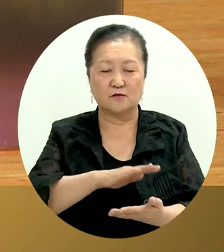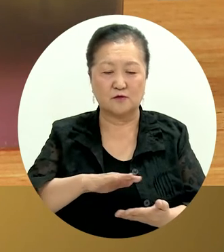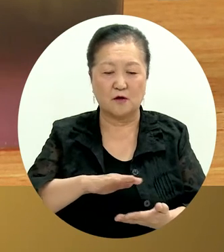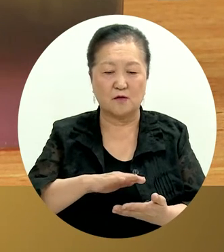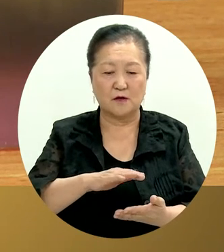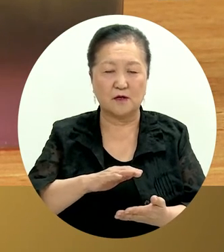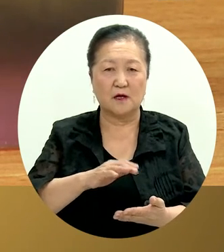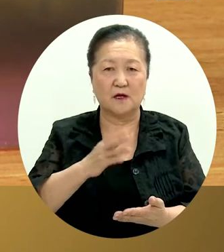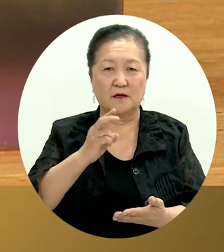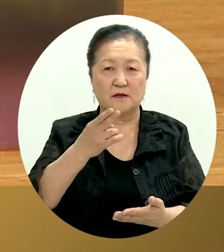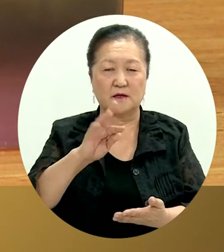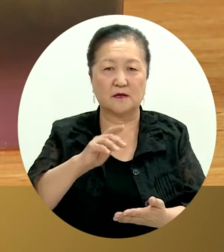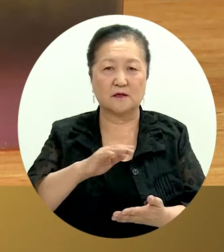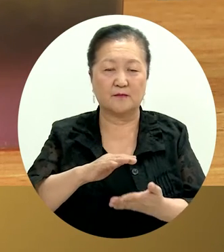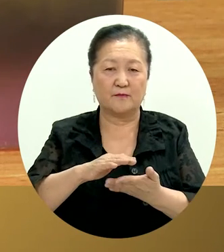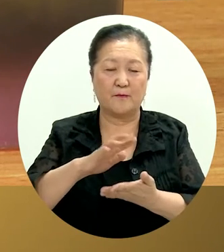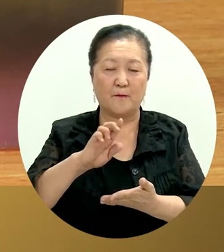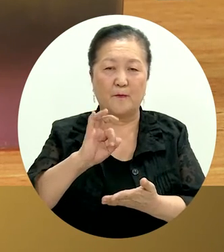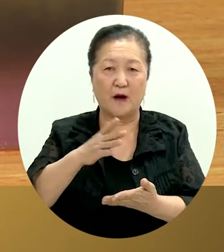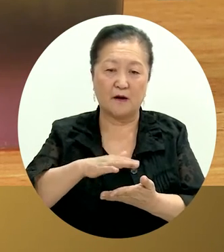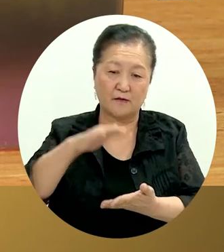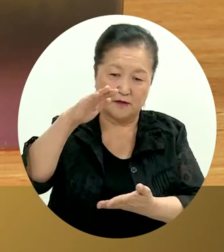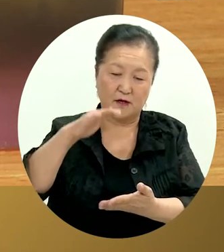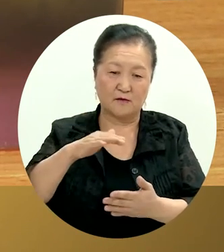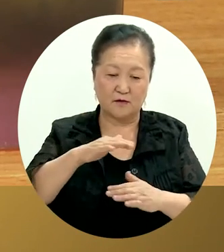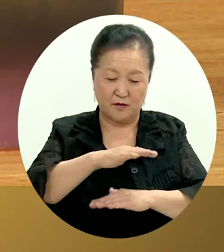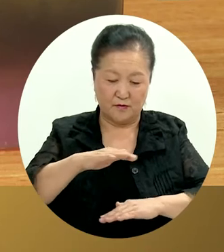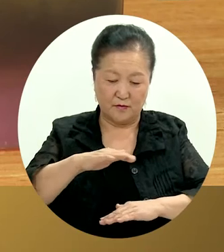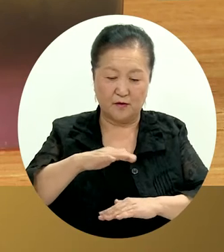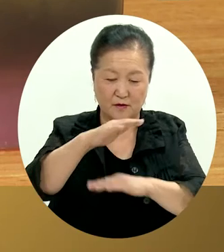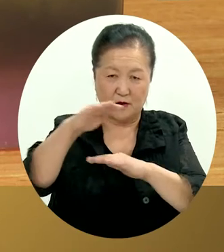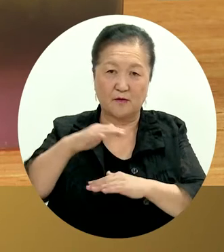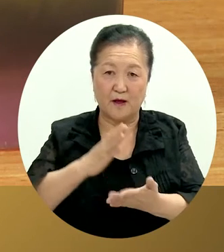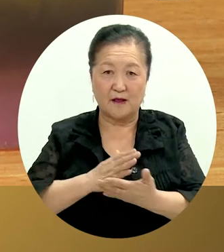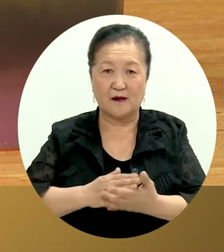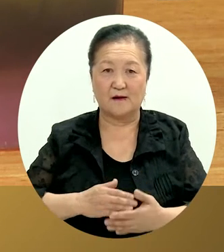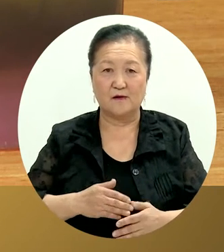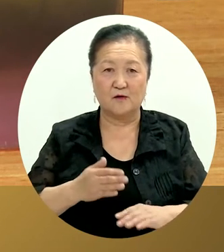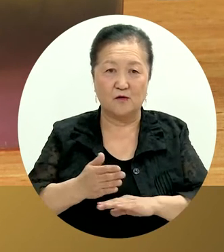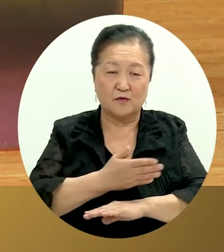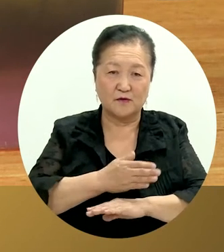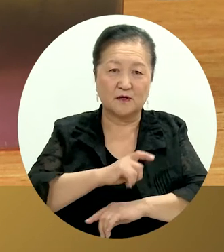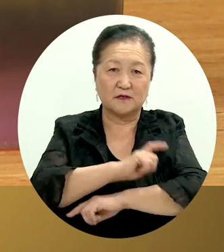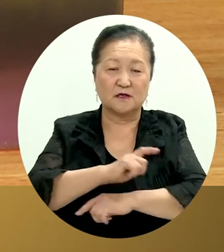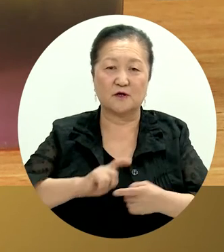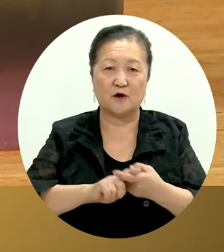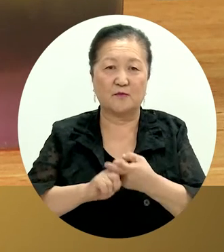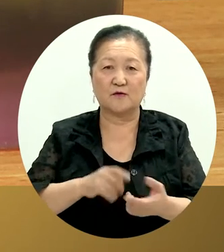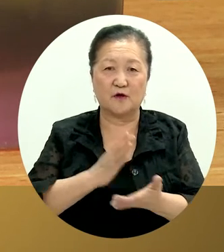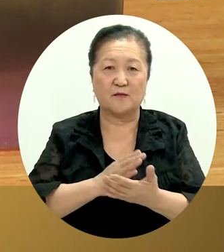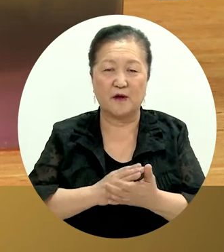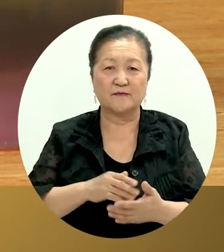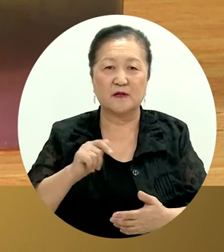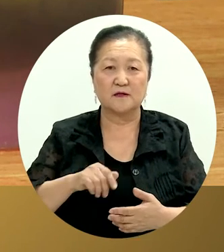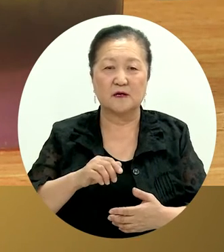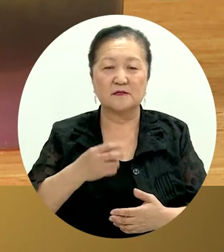ус маань дээгүүрөөр шилжин хөдлөнө. Тэгэхээр энэ бидний урдны бичлэгтэй холбоотой байна шүү дээ тийм. За энэ хөдөлгөөнөөс нь урсгал үүсэж